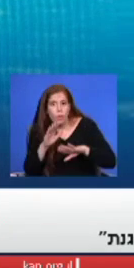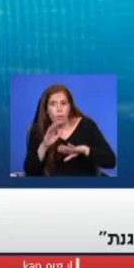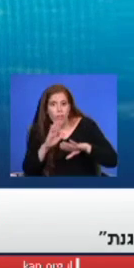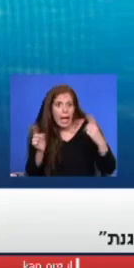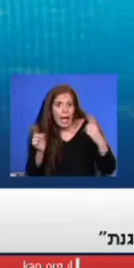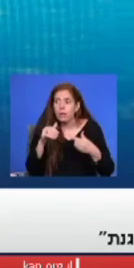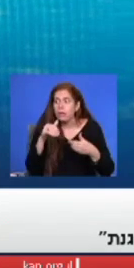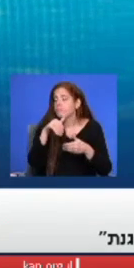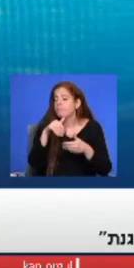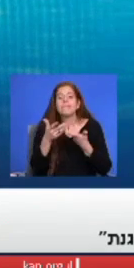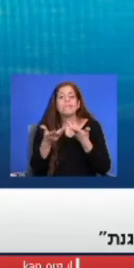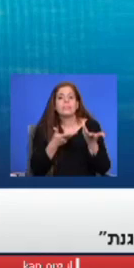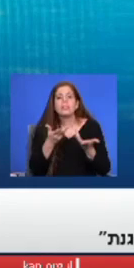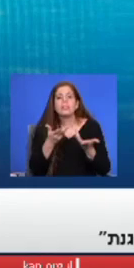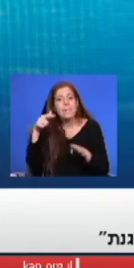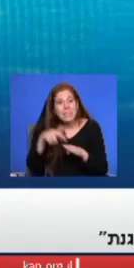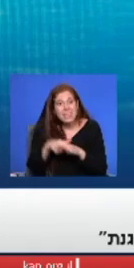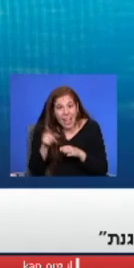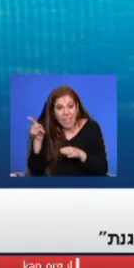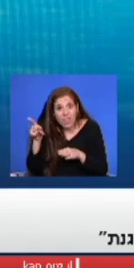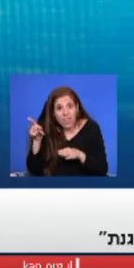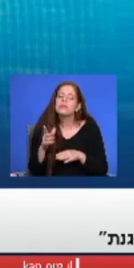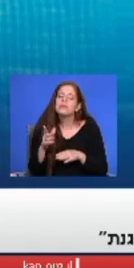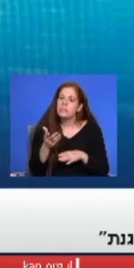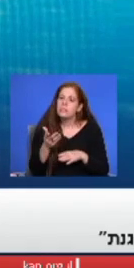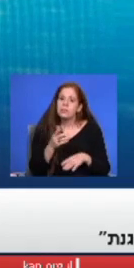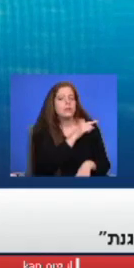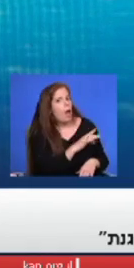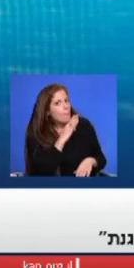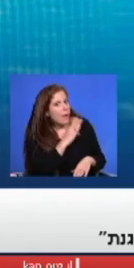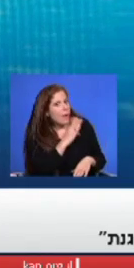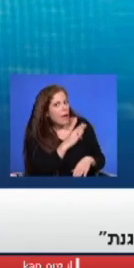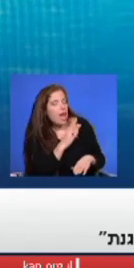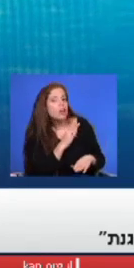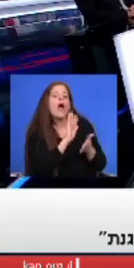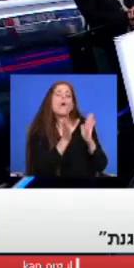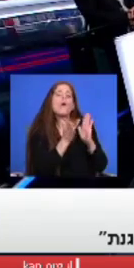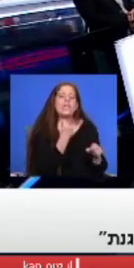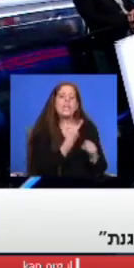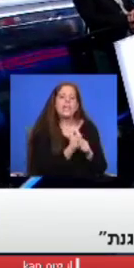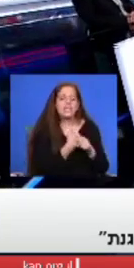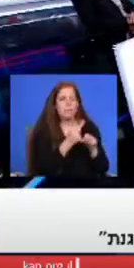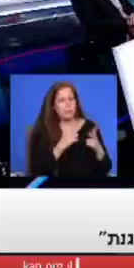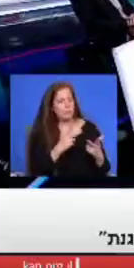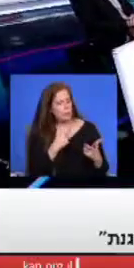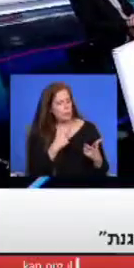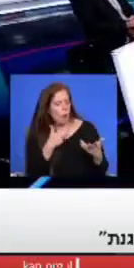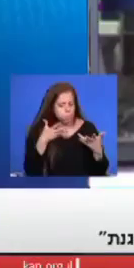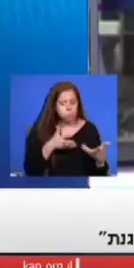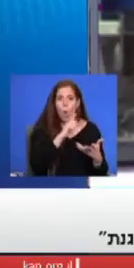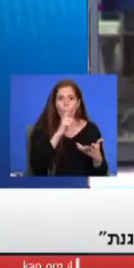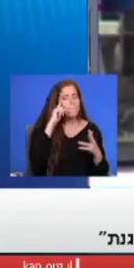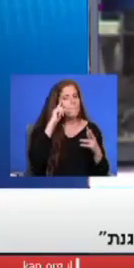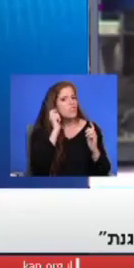איזשהו סבב, והיא מתערבת בזה, אז המשבר כבר... אבל הבעיה שהכל זה נעשה ברגליים גסות, וזה לא נעשה בתבונה. גם